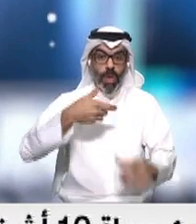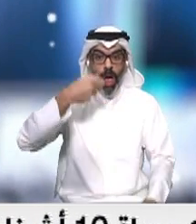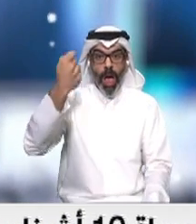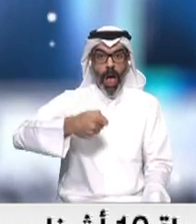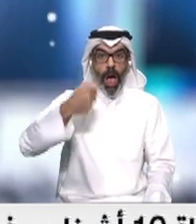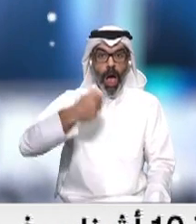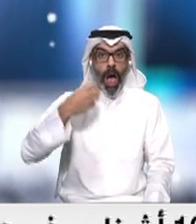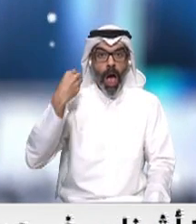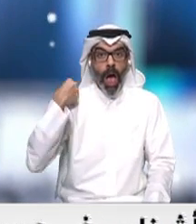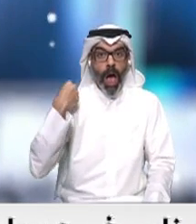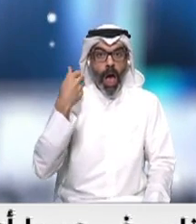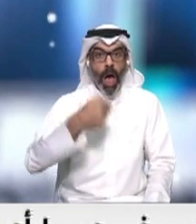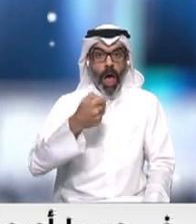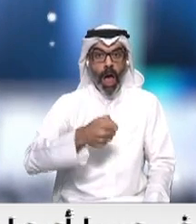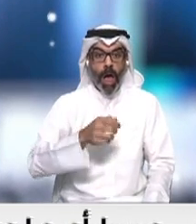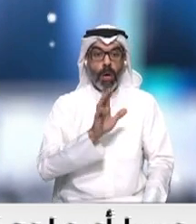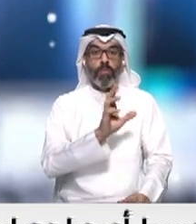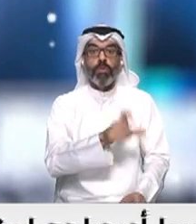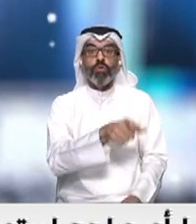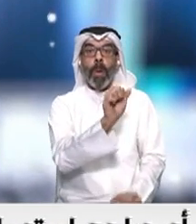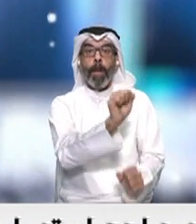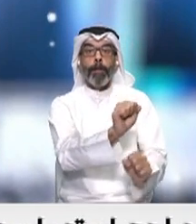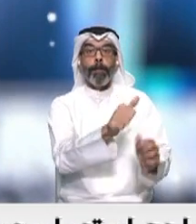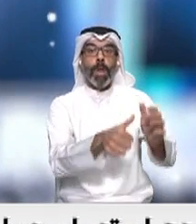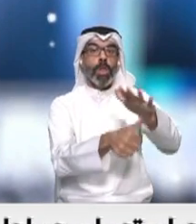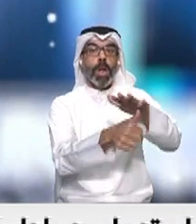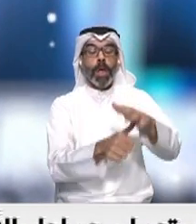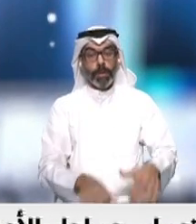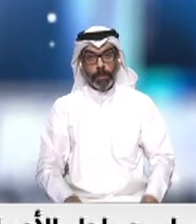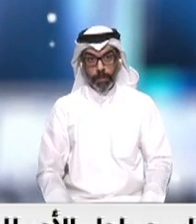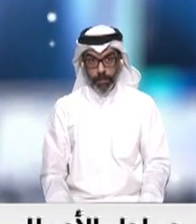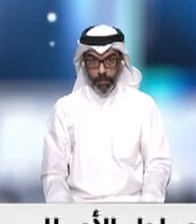مراسم عزاء احد شيوخ العشائر